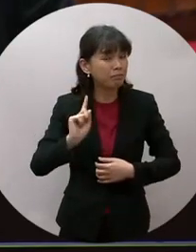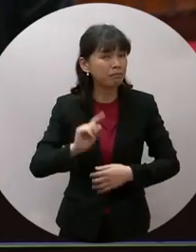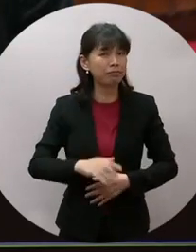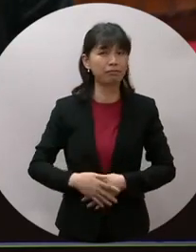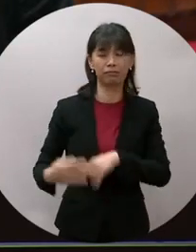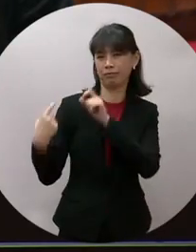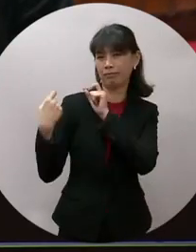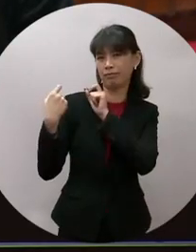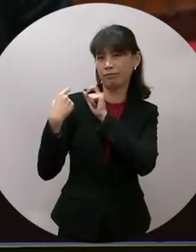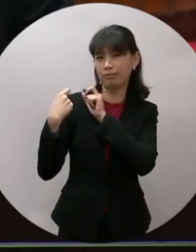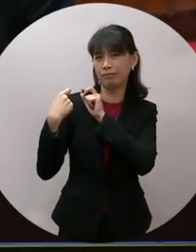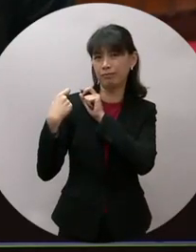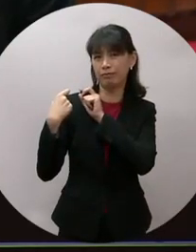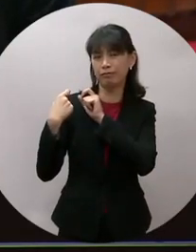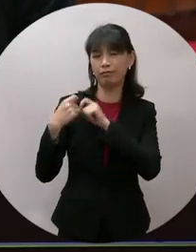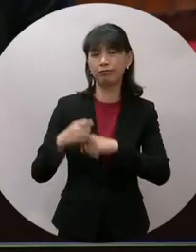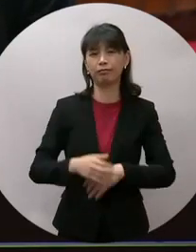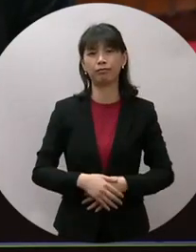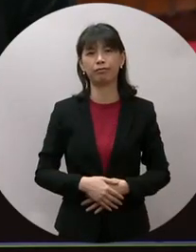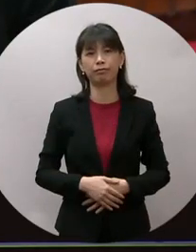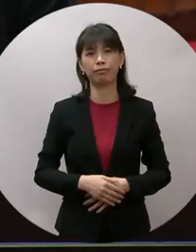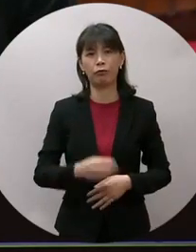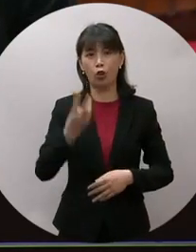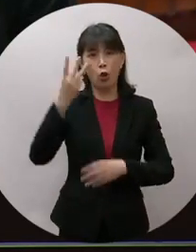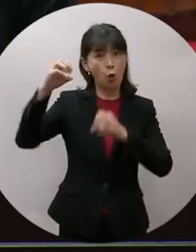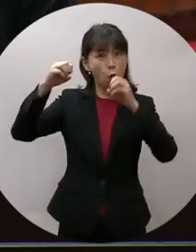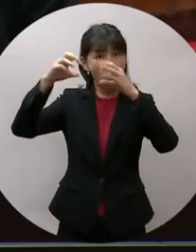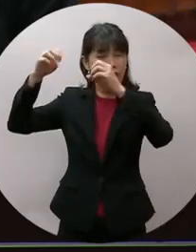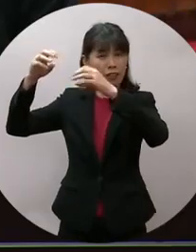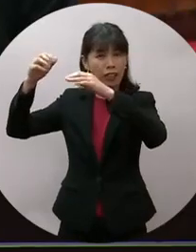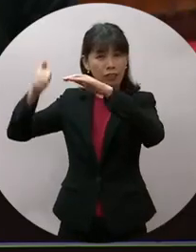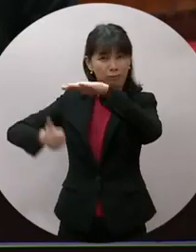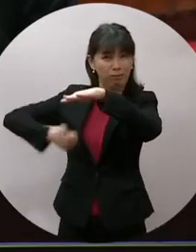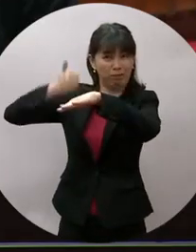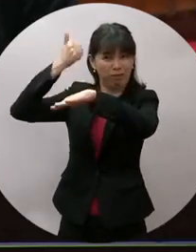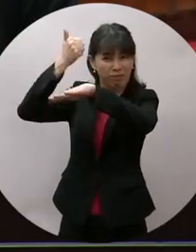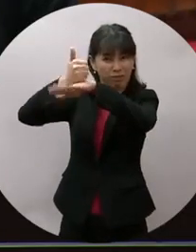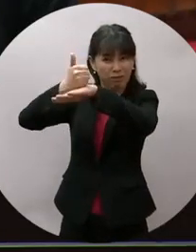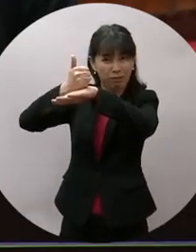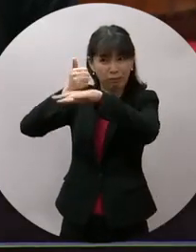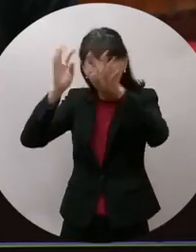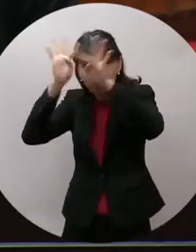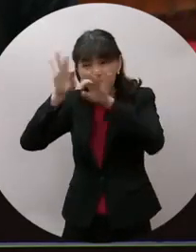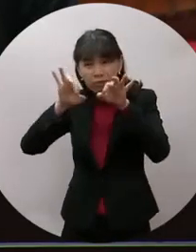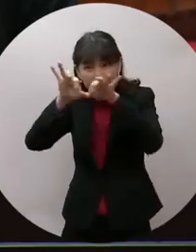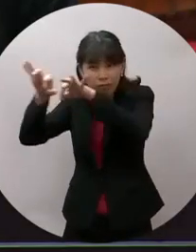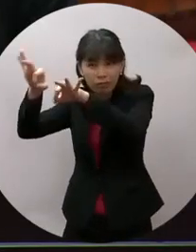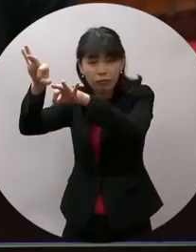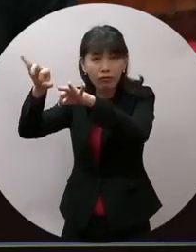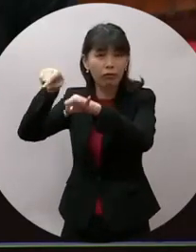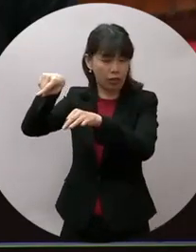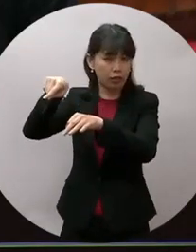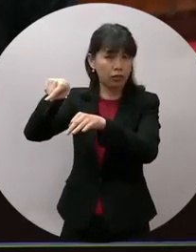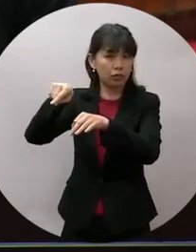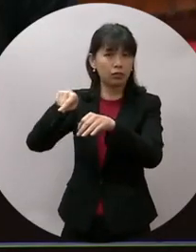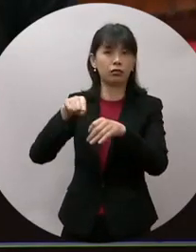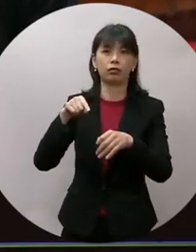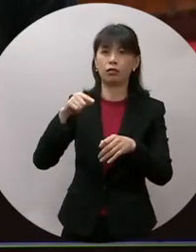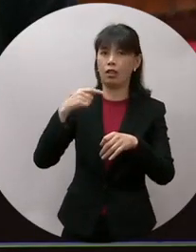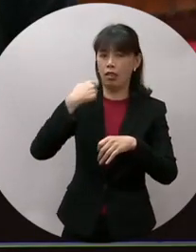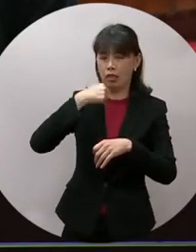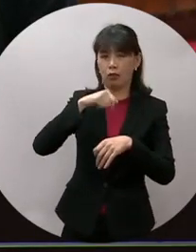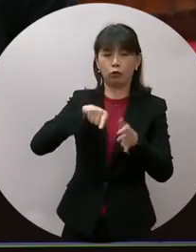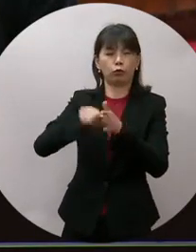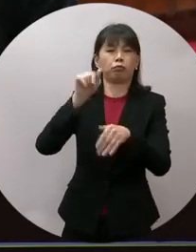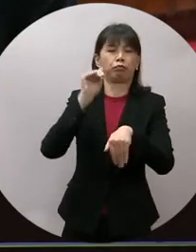前阵子登上我们火星的毅力号，也有台籍的科学家，他也在